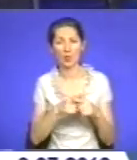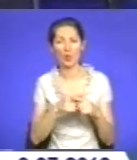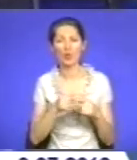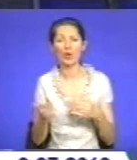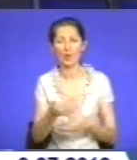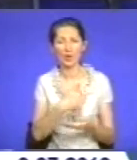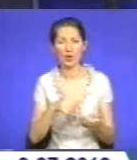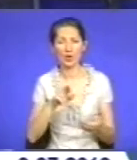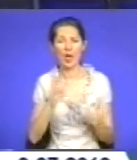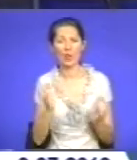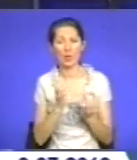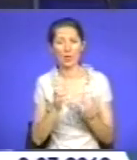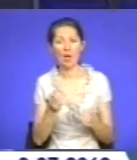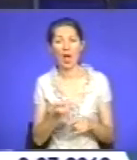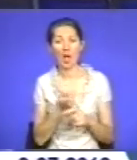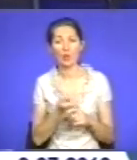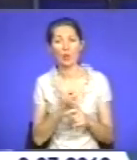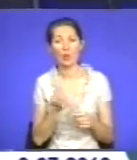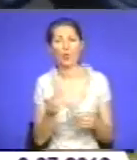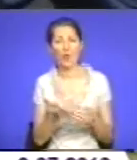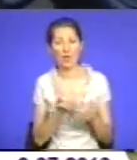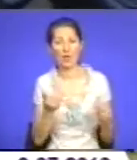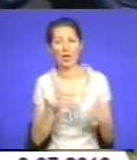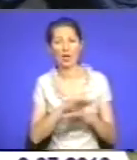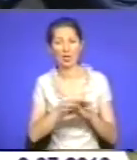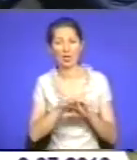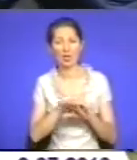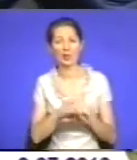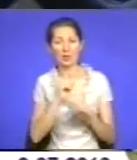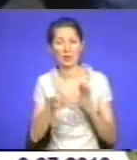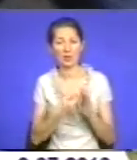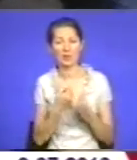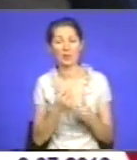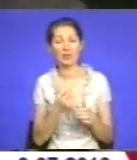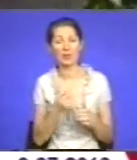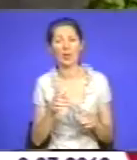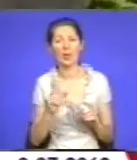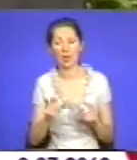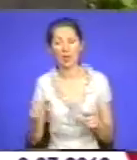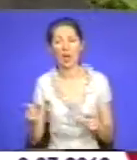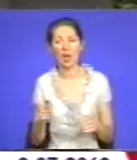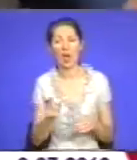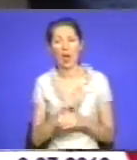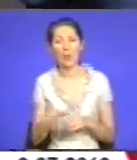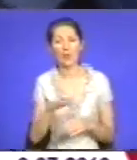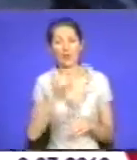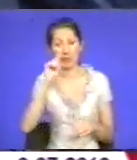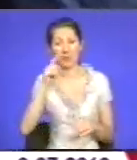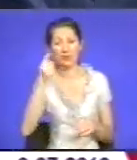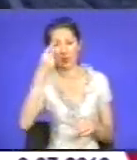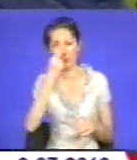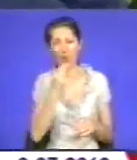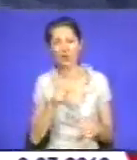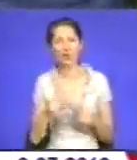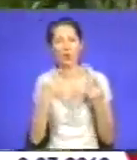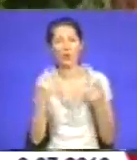шкідників, дізнавалися наші кореспонденти. Жителі Тернопільщини звикли, що найбільший шкідник другого хліба – колорадський жук.